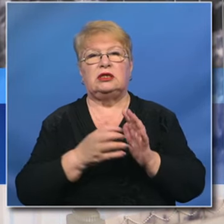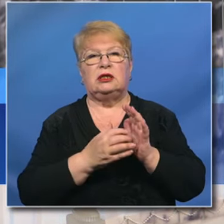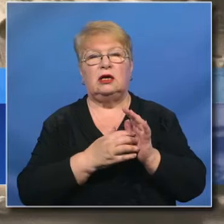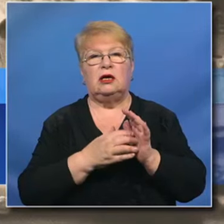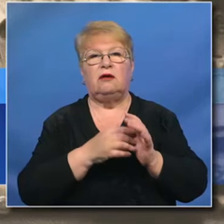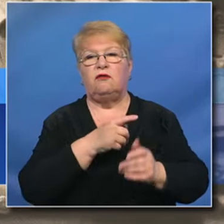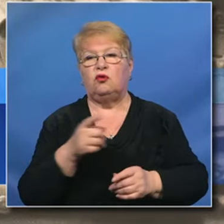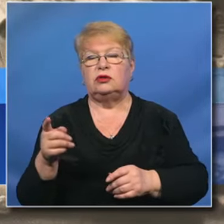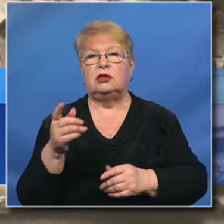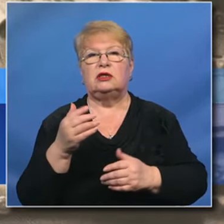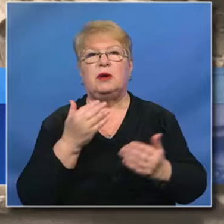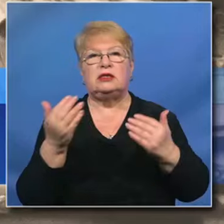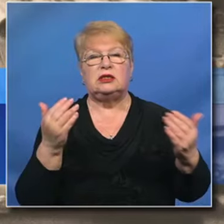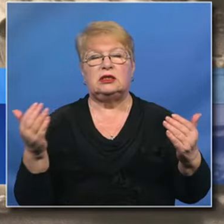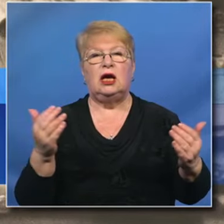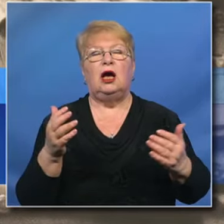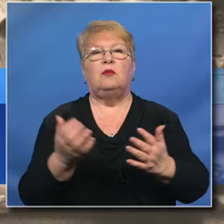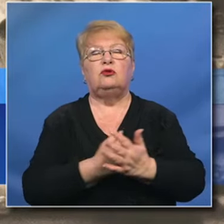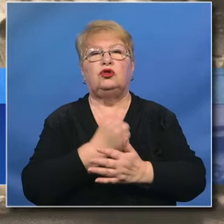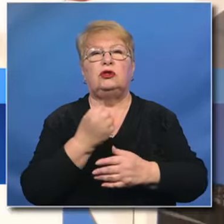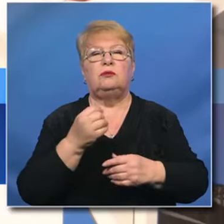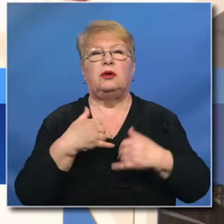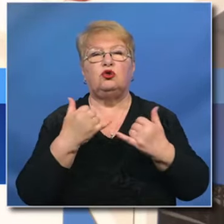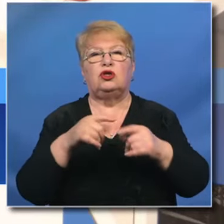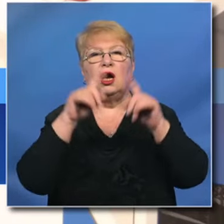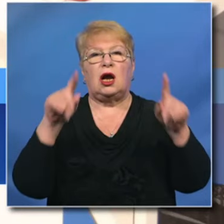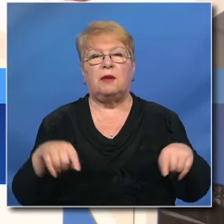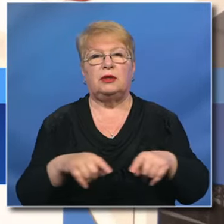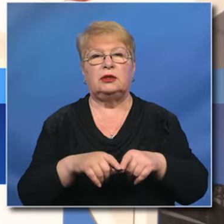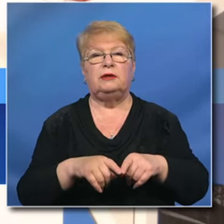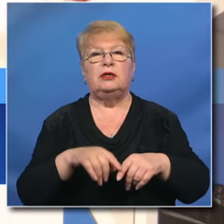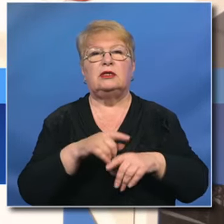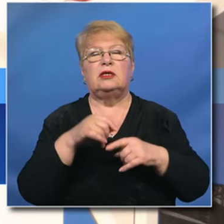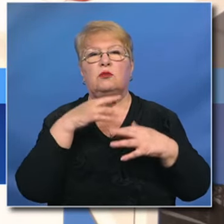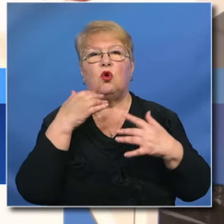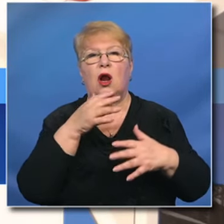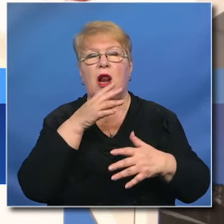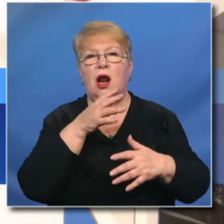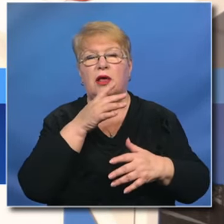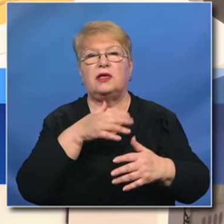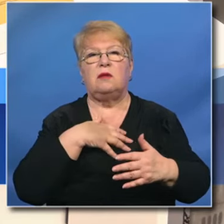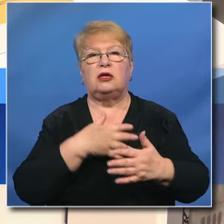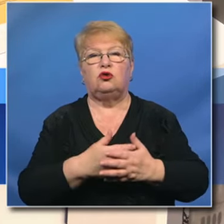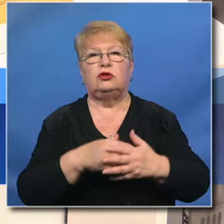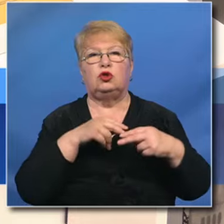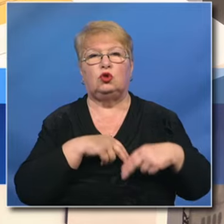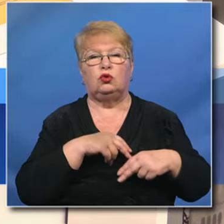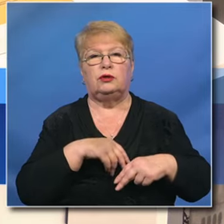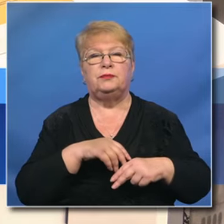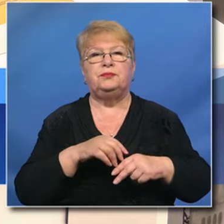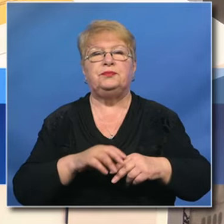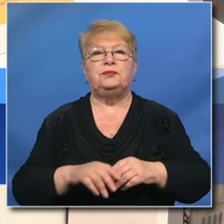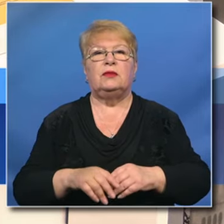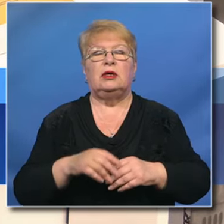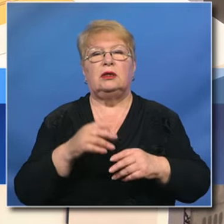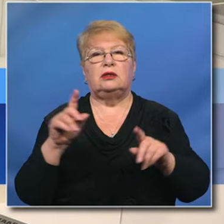ходе открытия экспозиции сотрудники ветераны получили почётные грамоты за многолетний добросовестный труд высокий профессионализм и личный вклад